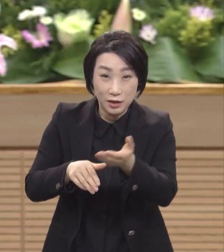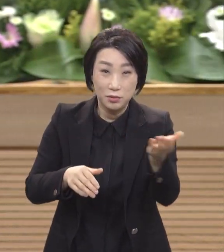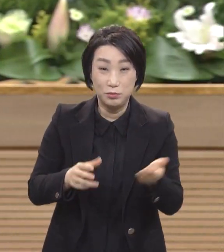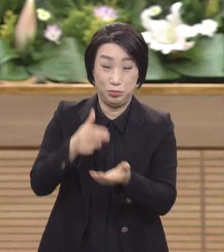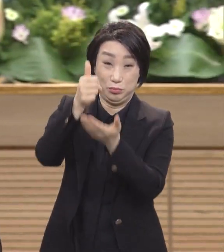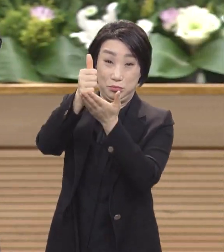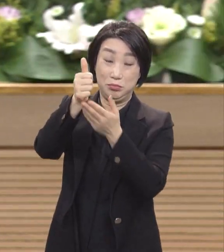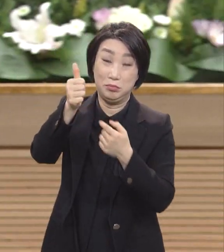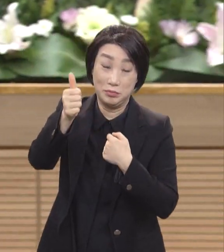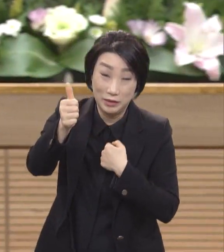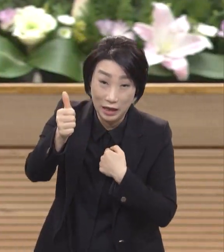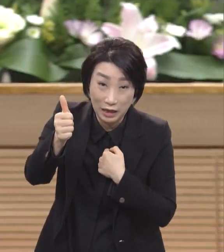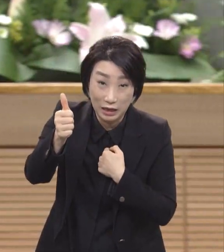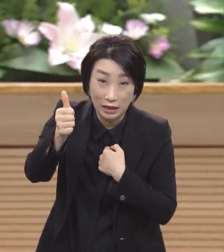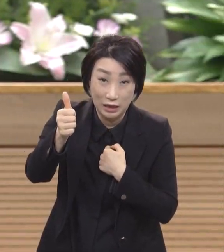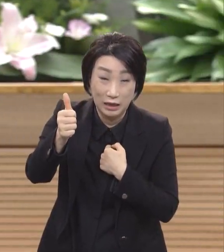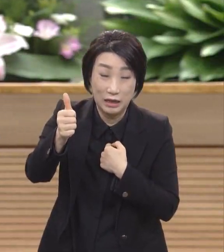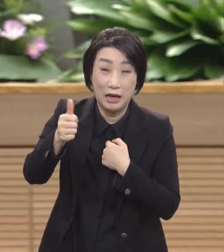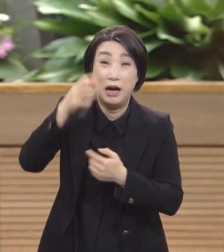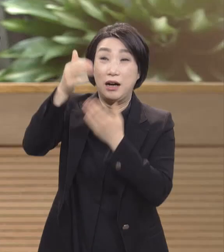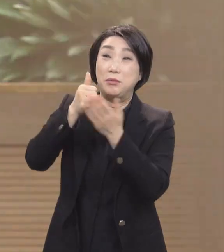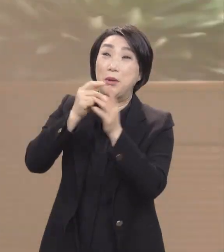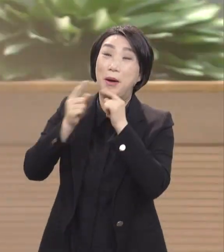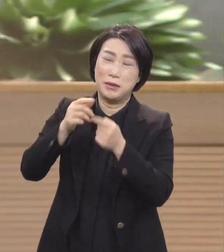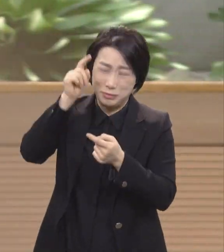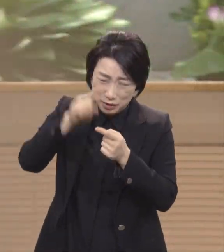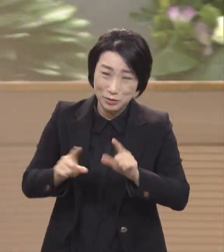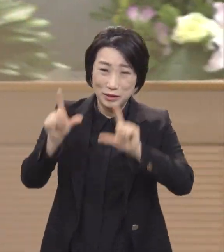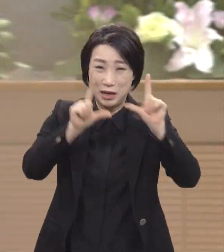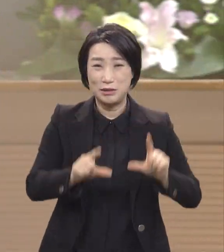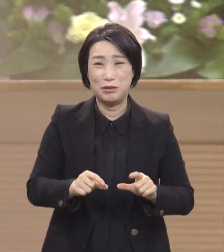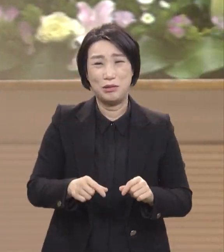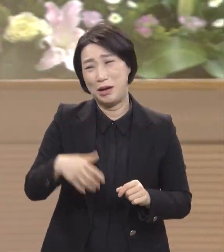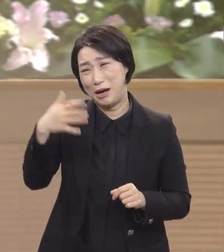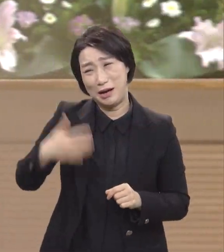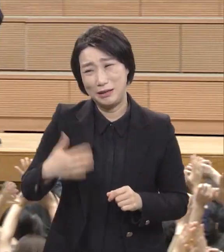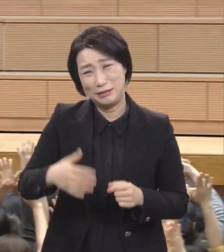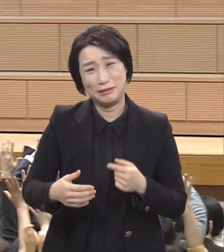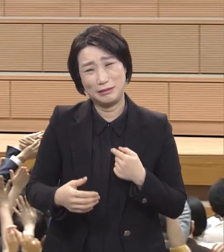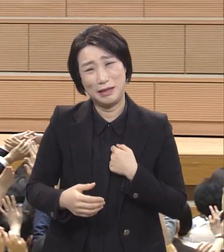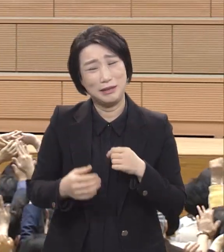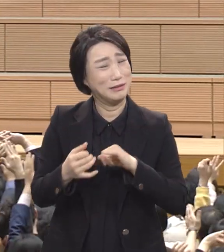주님 전 하나님 말씀대로 못 살았어요.